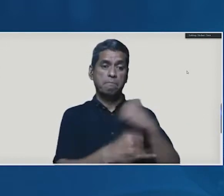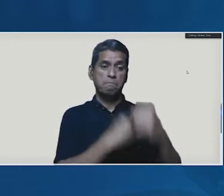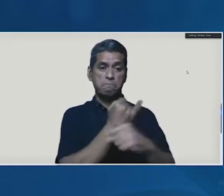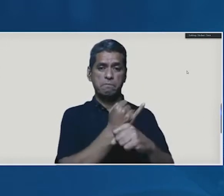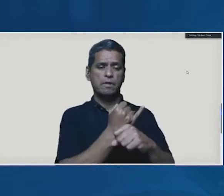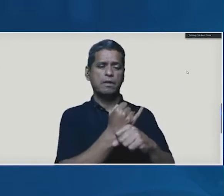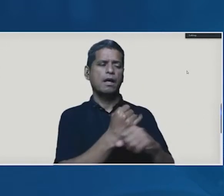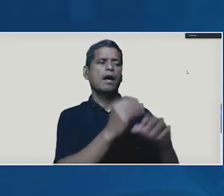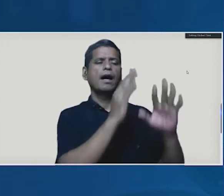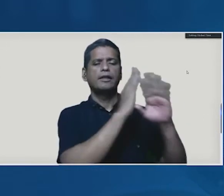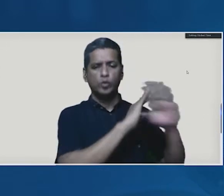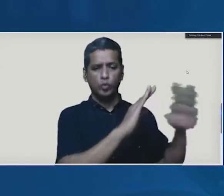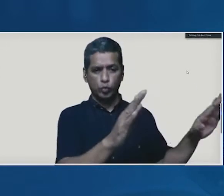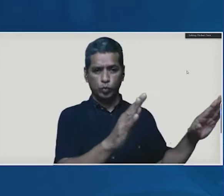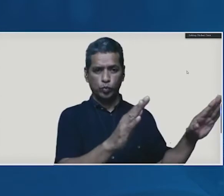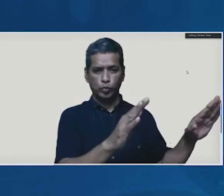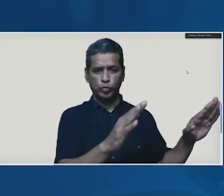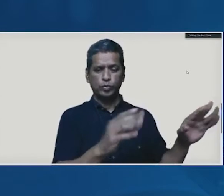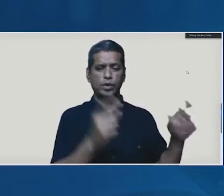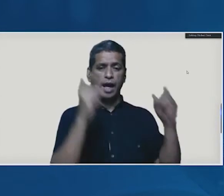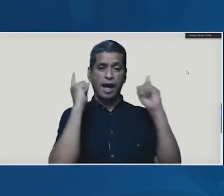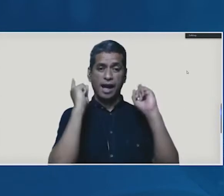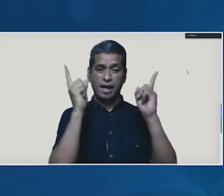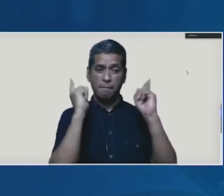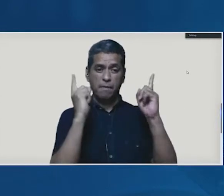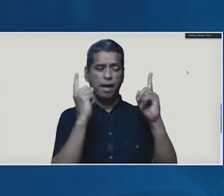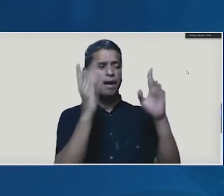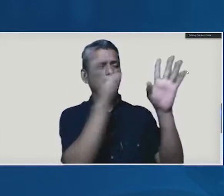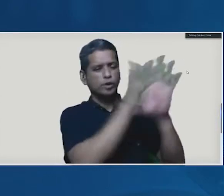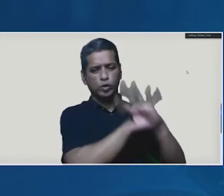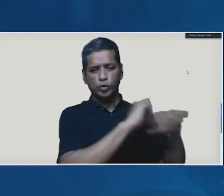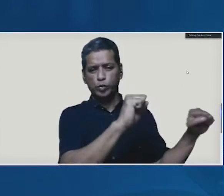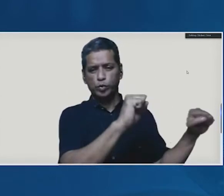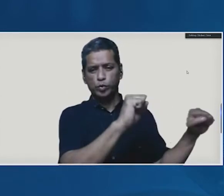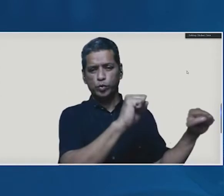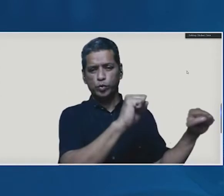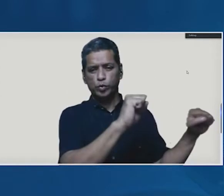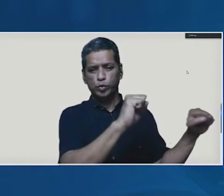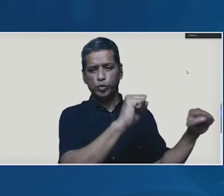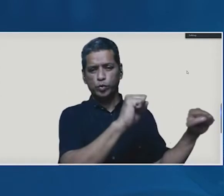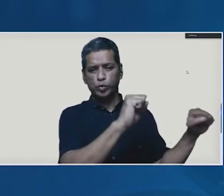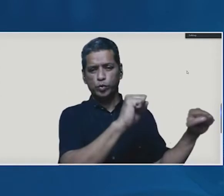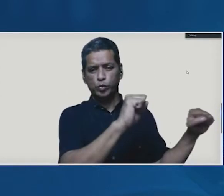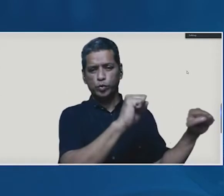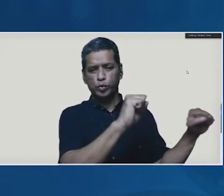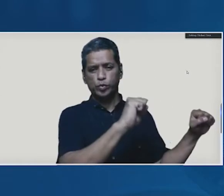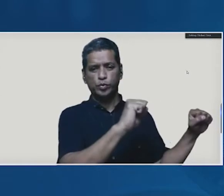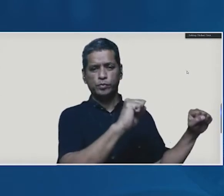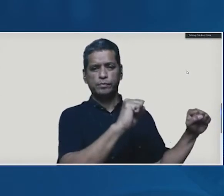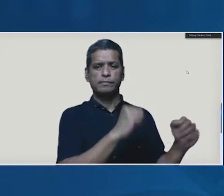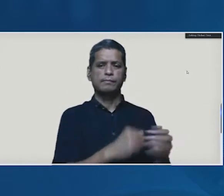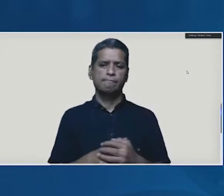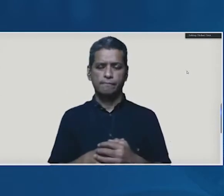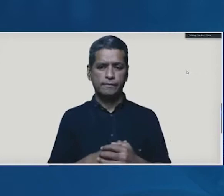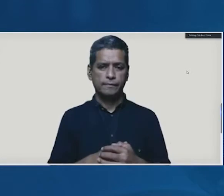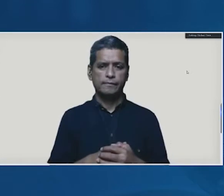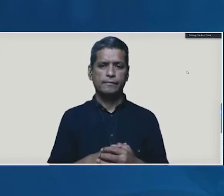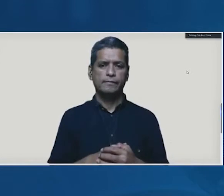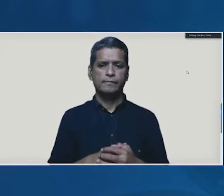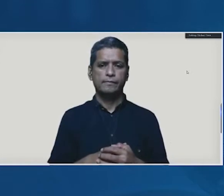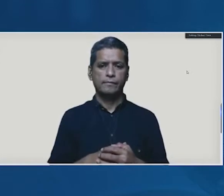agama yang hancur itulah umat Tuhan yang sedang mengalami